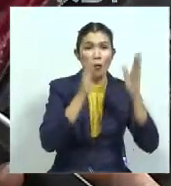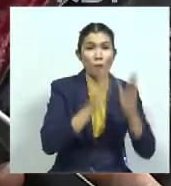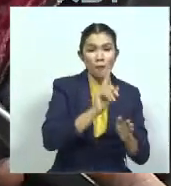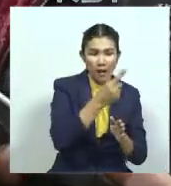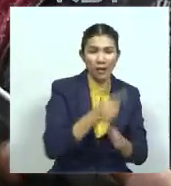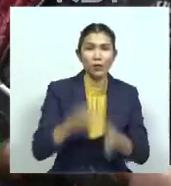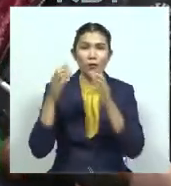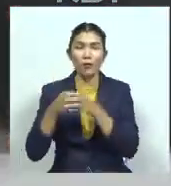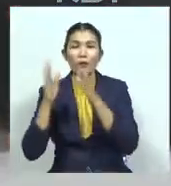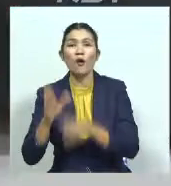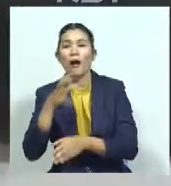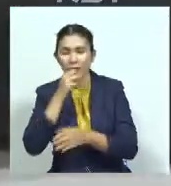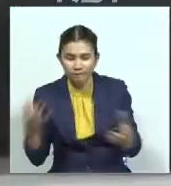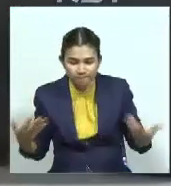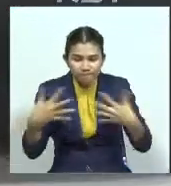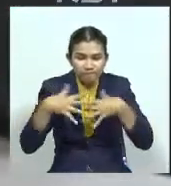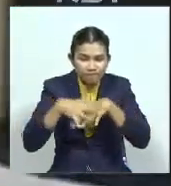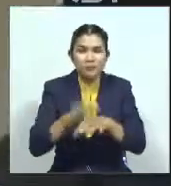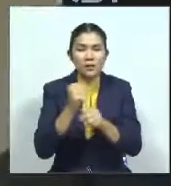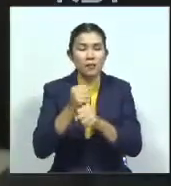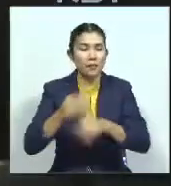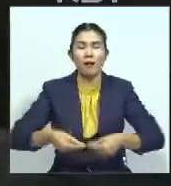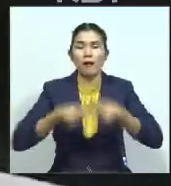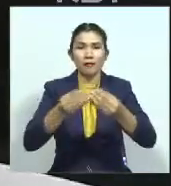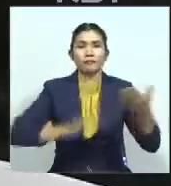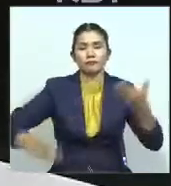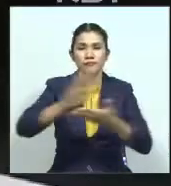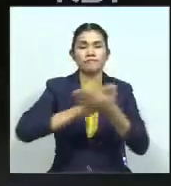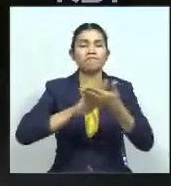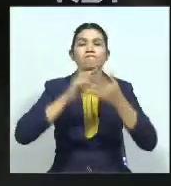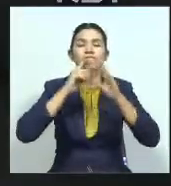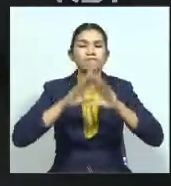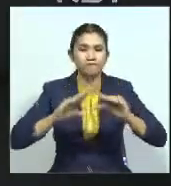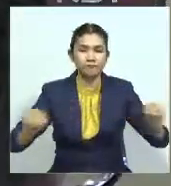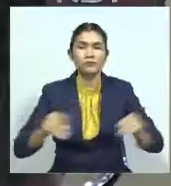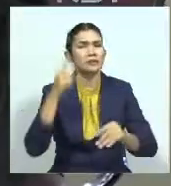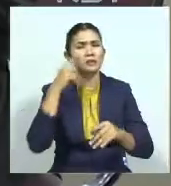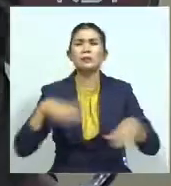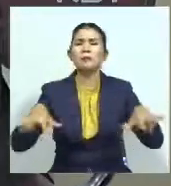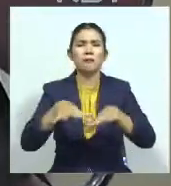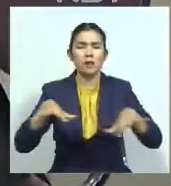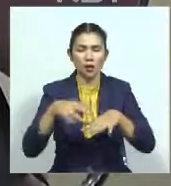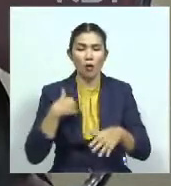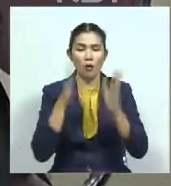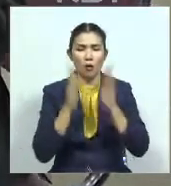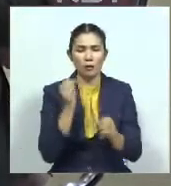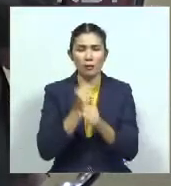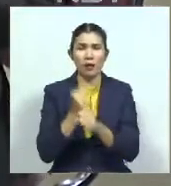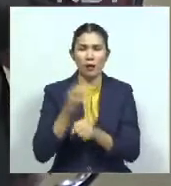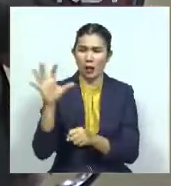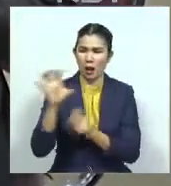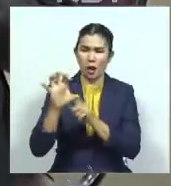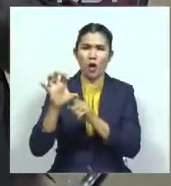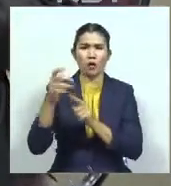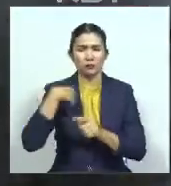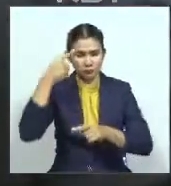ากันและยึดประโยชน์ของประชาชนและความสงบของประเทศและถือว่าเป็นเรื่องปกติการทำงานของคน500คนที่จะมี